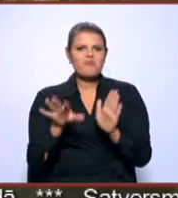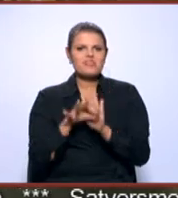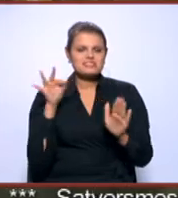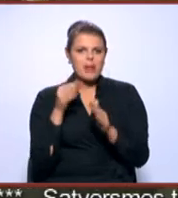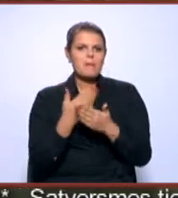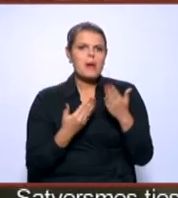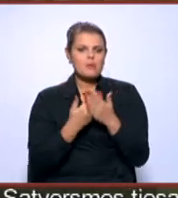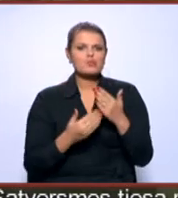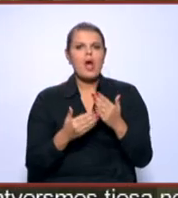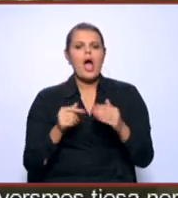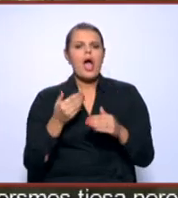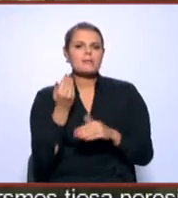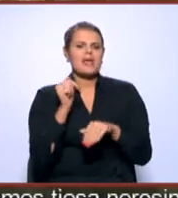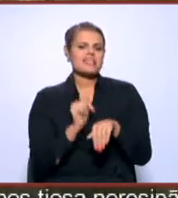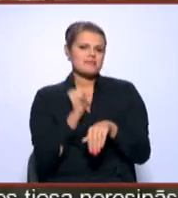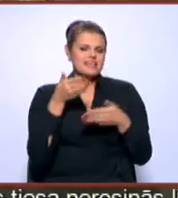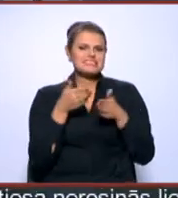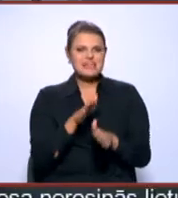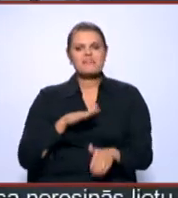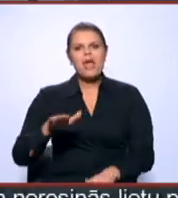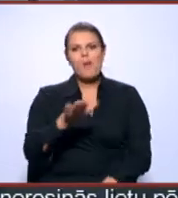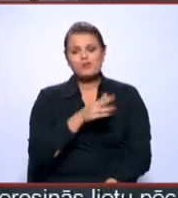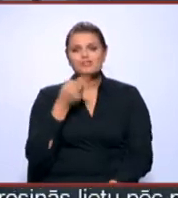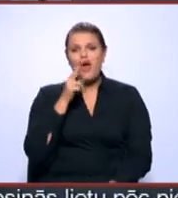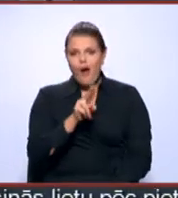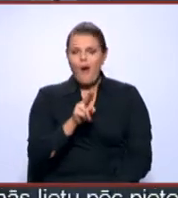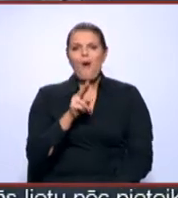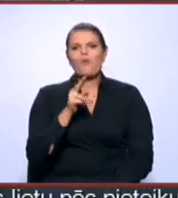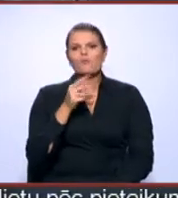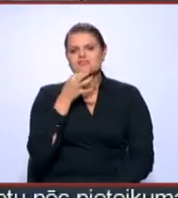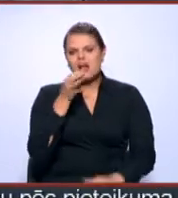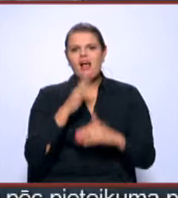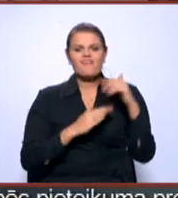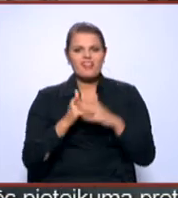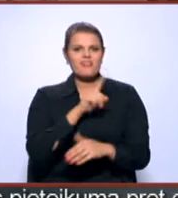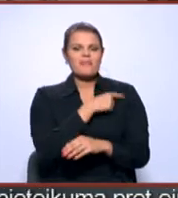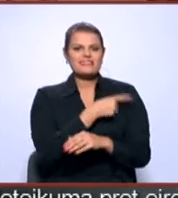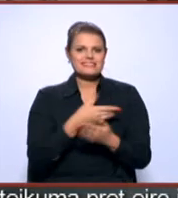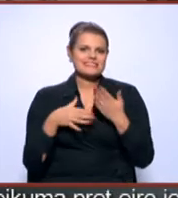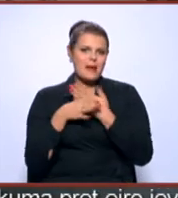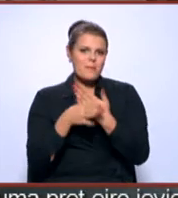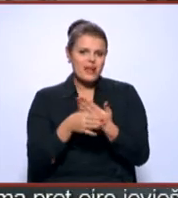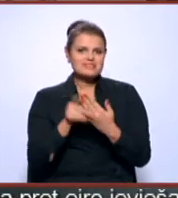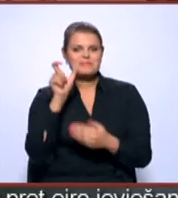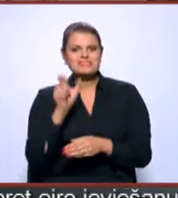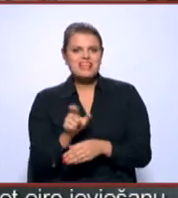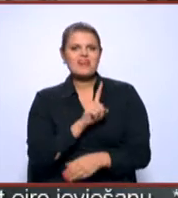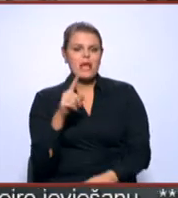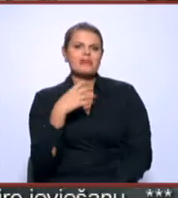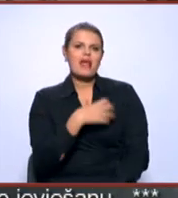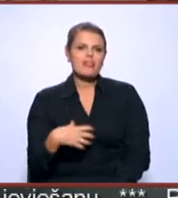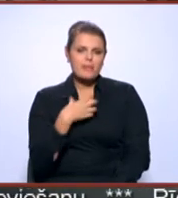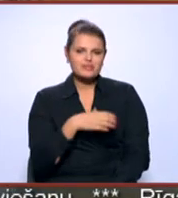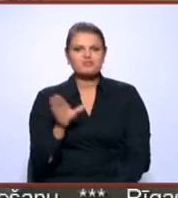izvēli pamato ar piederības izjūtu dzimtajai pusei un apziņu, ka kvalitatīva medicīniskā palīdzība cilvēkiem